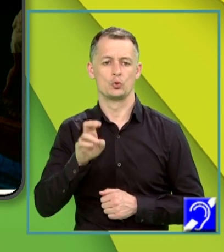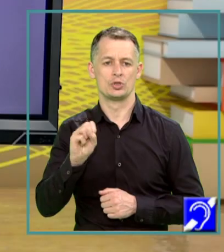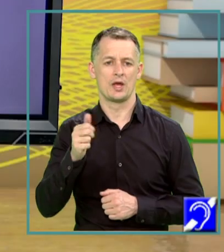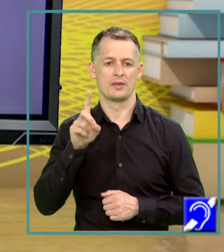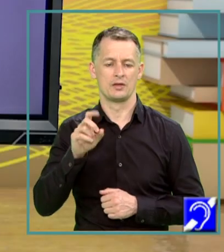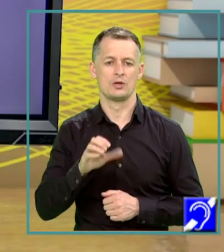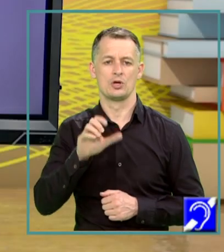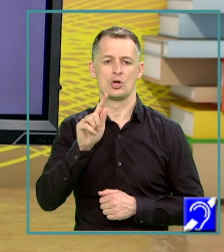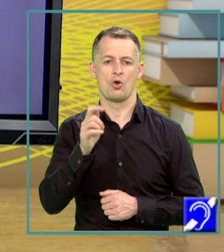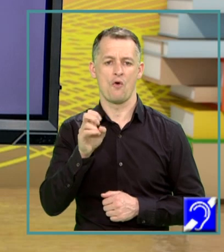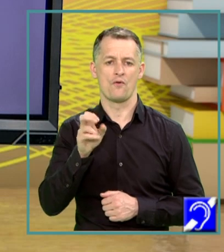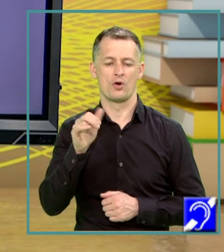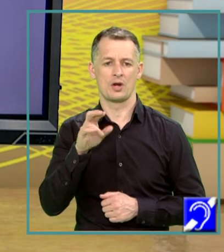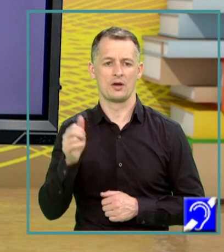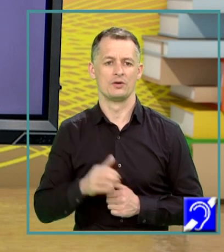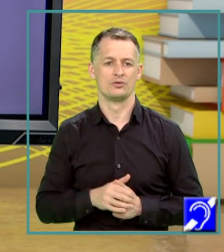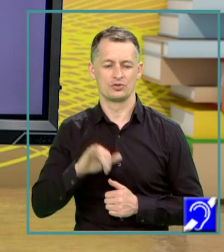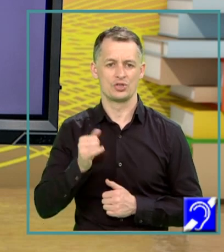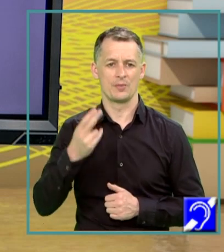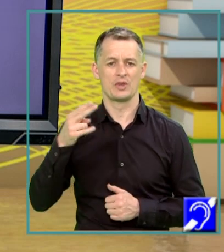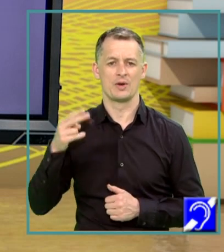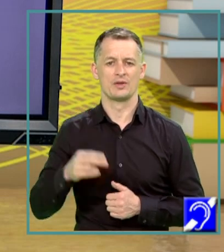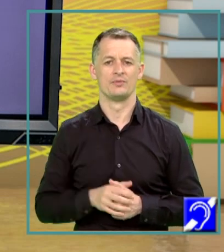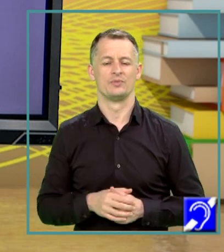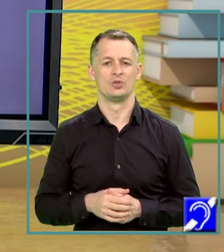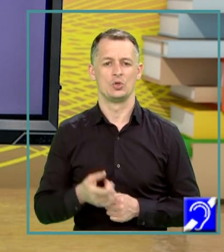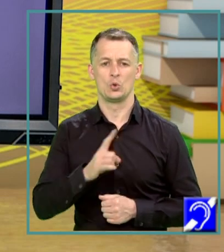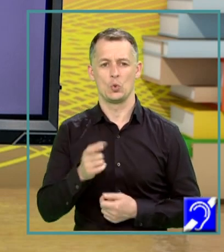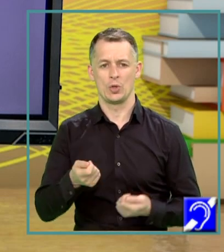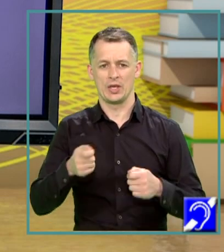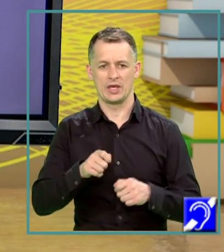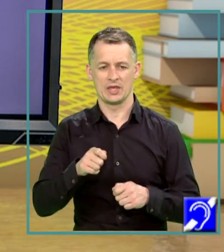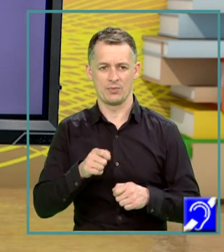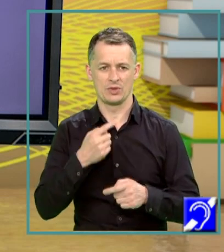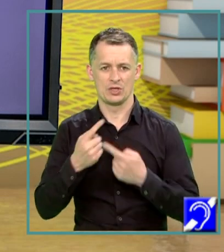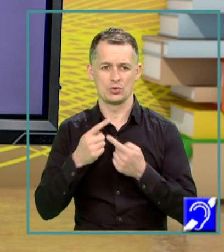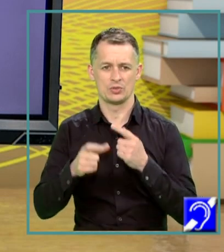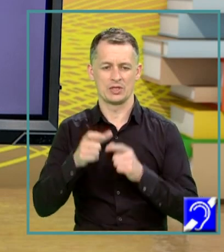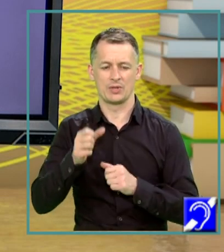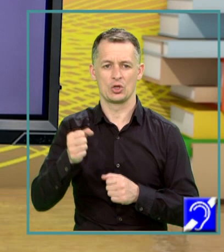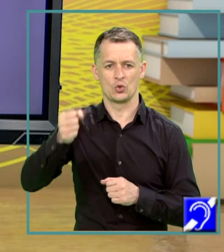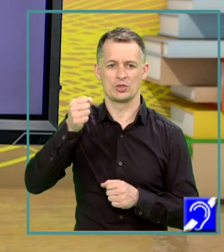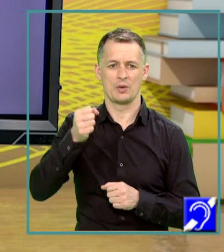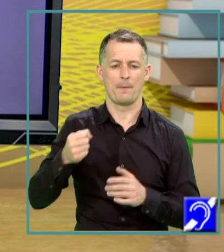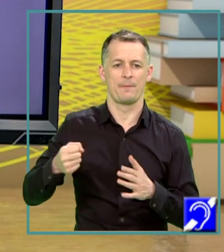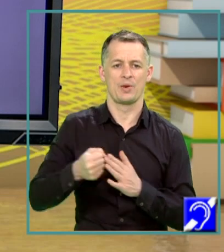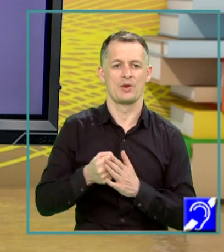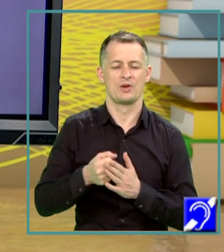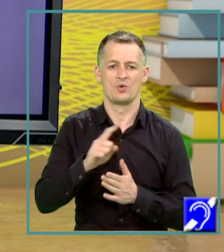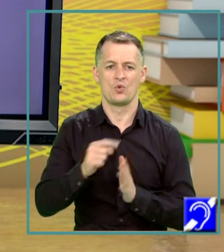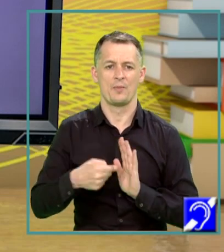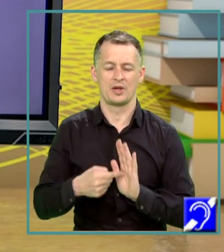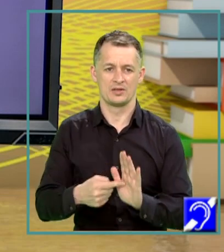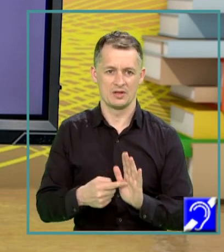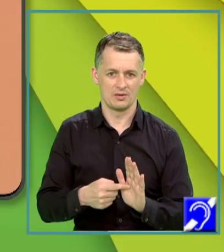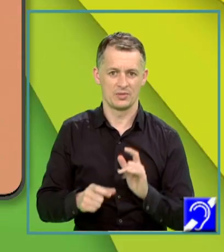și fă nu încheiem discuția noastră despre turism până nu vă prezint ce și harta obiectivelor românești din patrimoniul